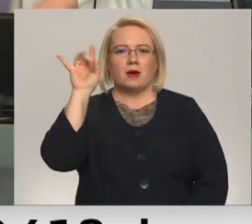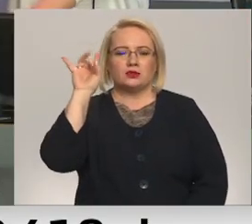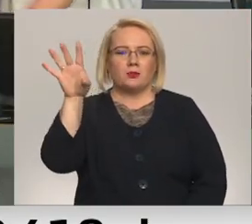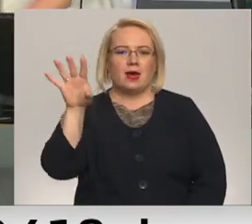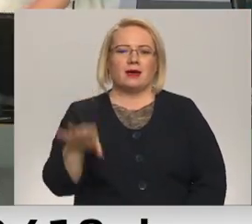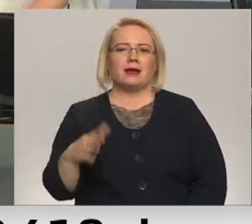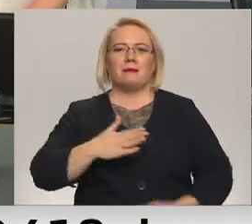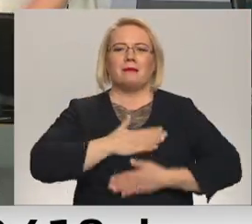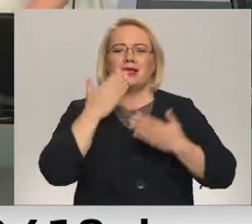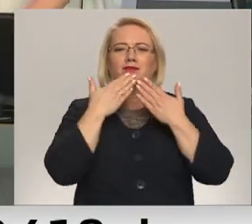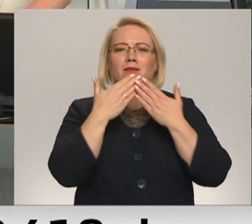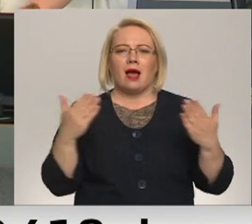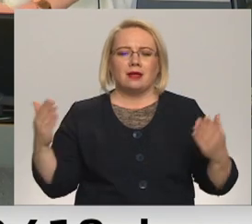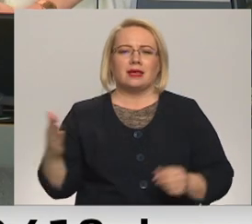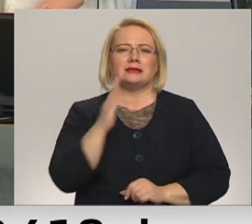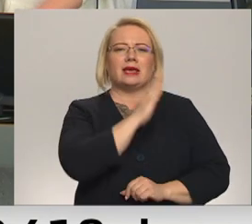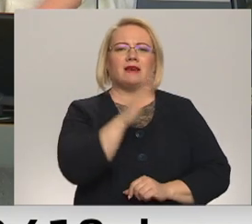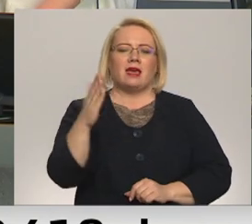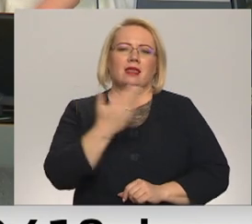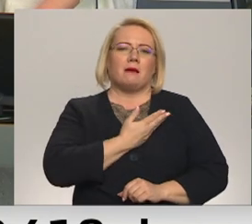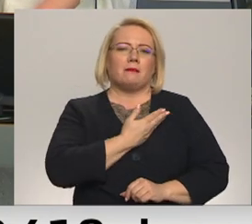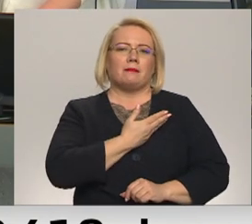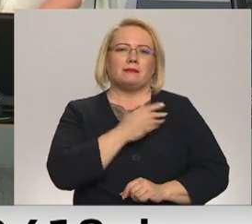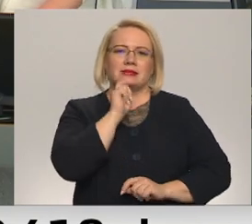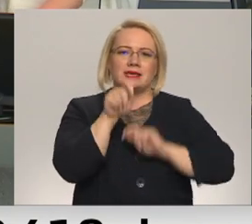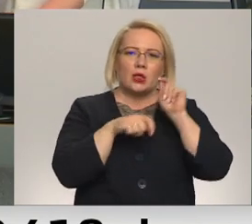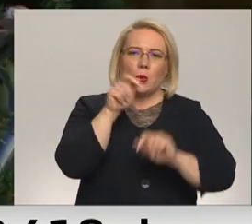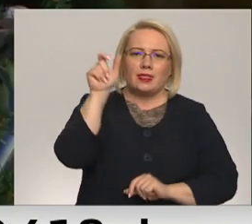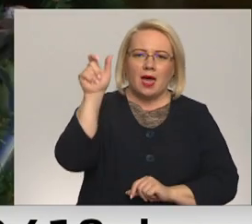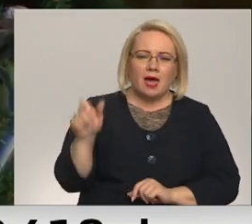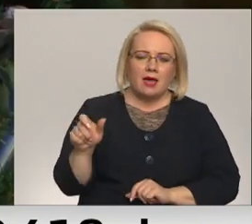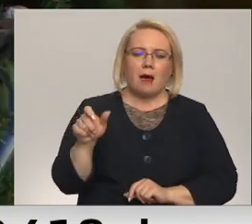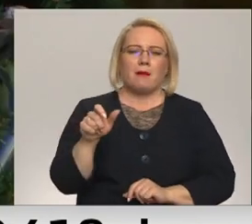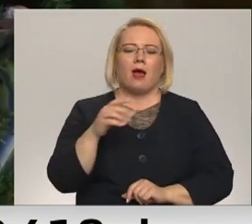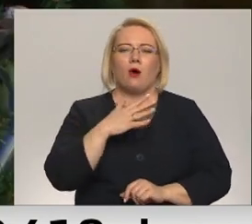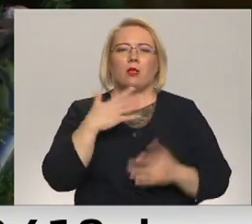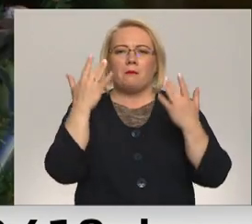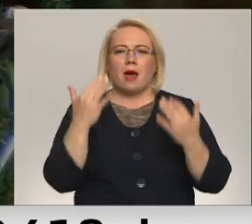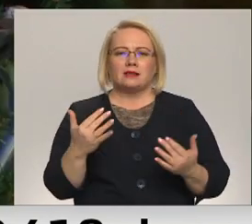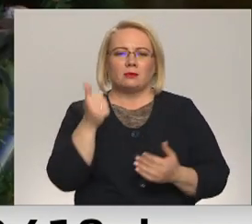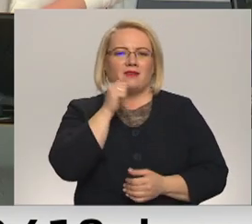Super! Mīš, paldies ik vienam ziedotājam, bet labdarības maratons vēl nav beidzies. Atceramies, Kailīna teica